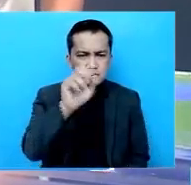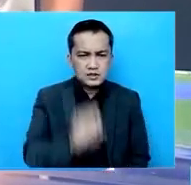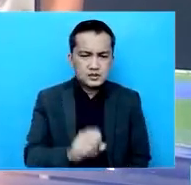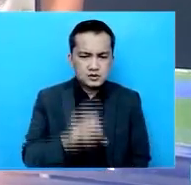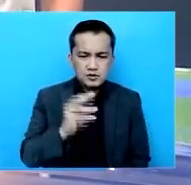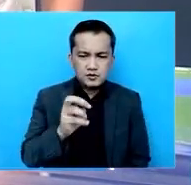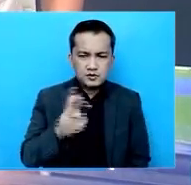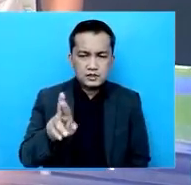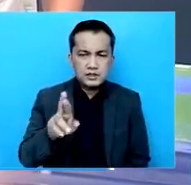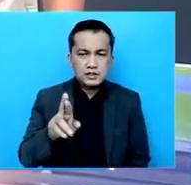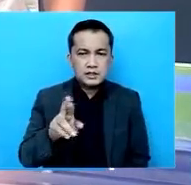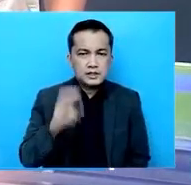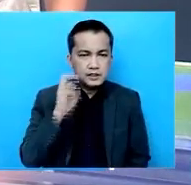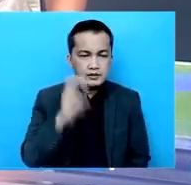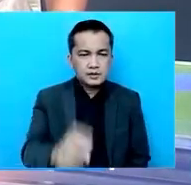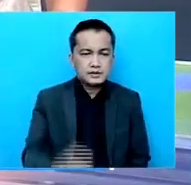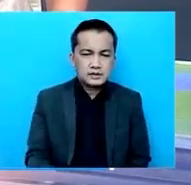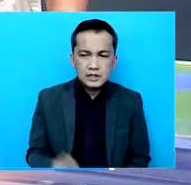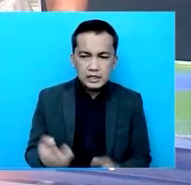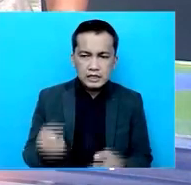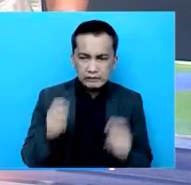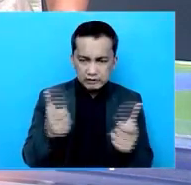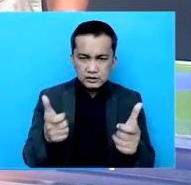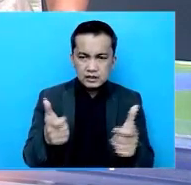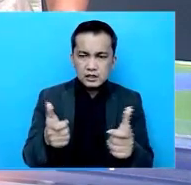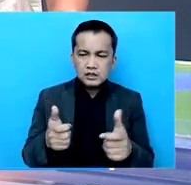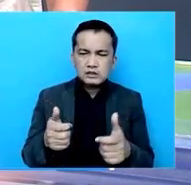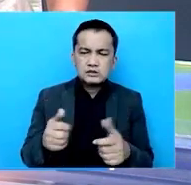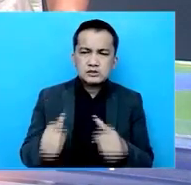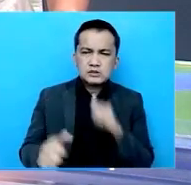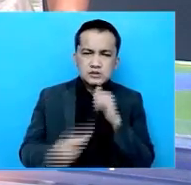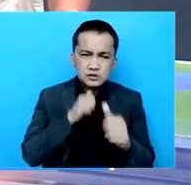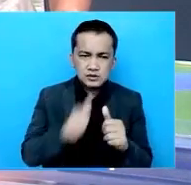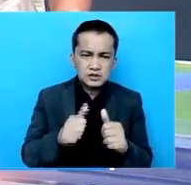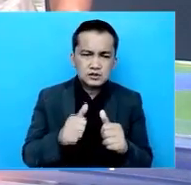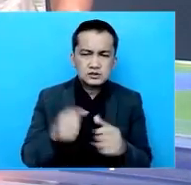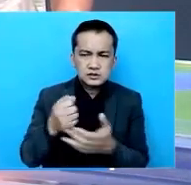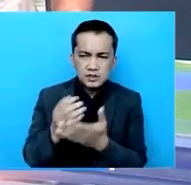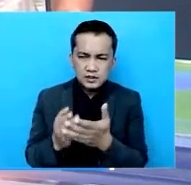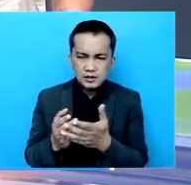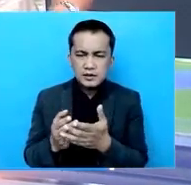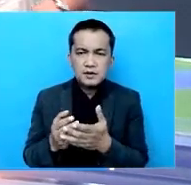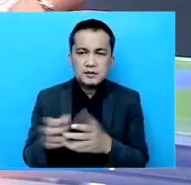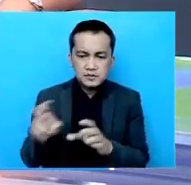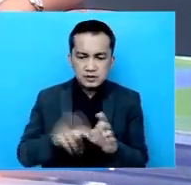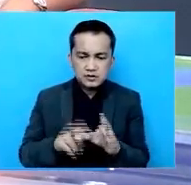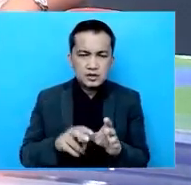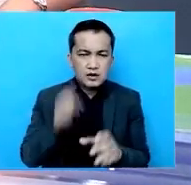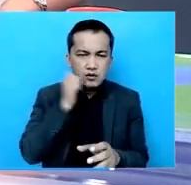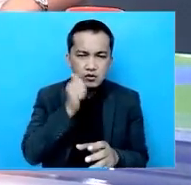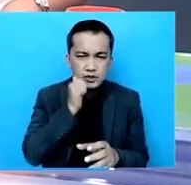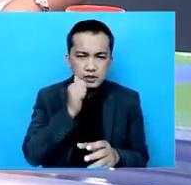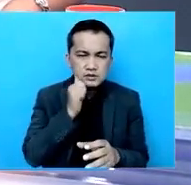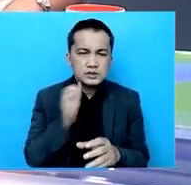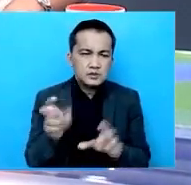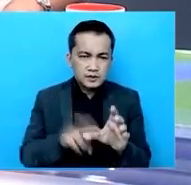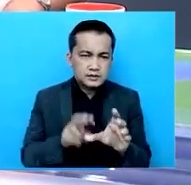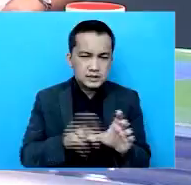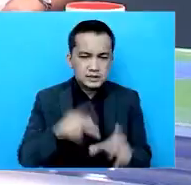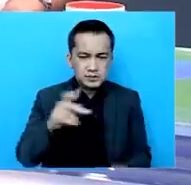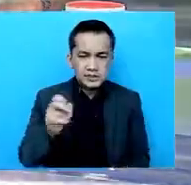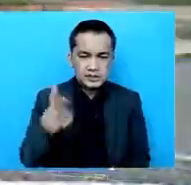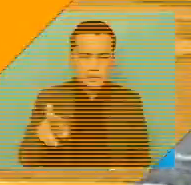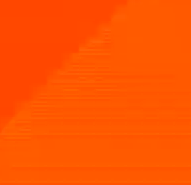Railway. Agad naman niyang tinutulan ng ilang pasahero na araw-araw sumasakay sa PNR. Nasa frontline ng balitang yan, si Hannibal